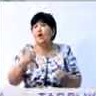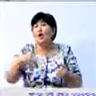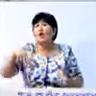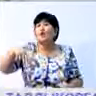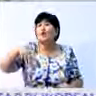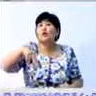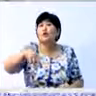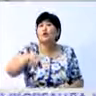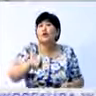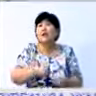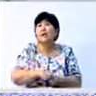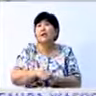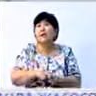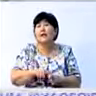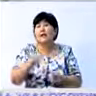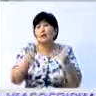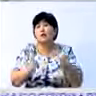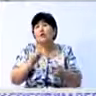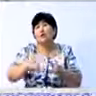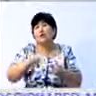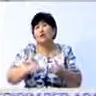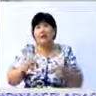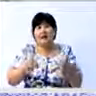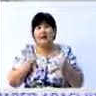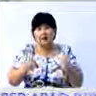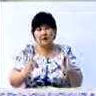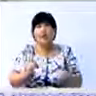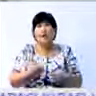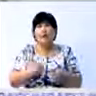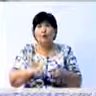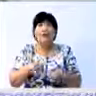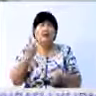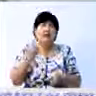жүргізу жылдамдығын арттырған. Бұл осы басты екі себеп болып отыр.